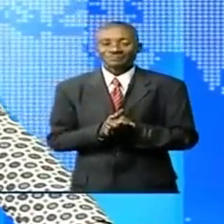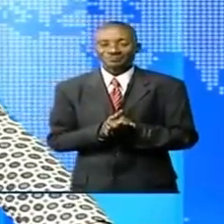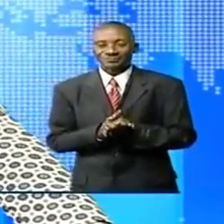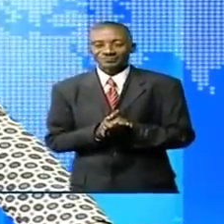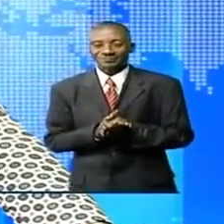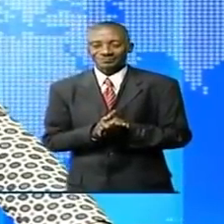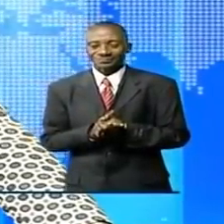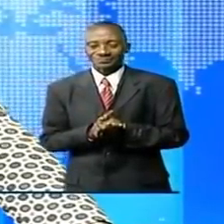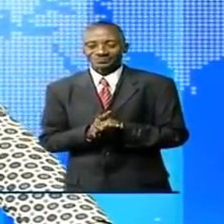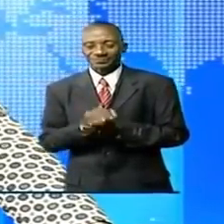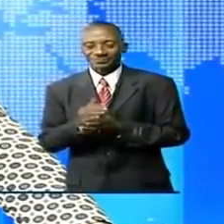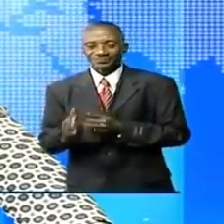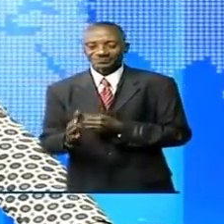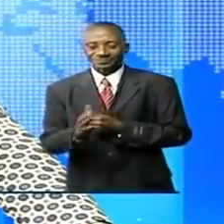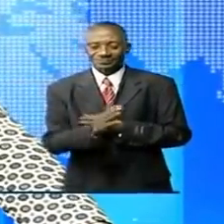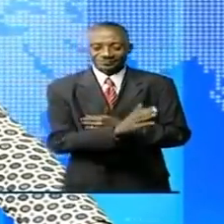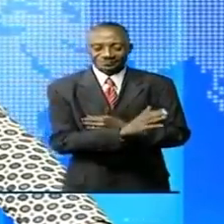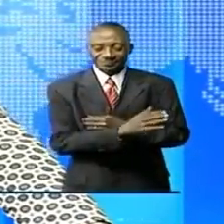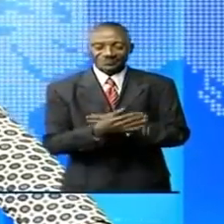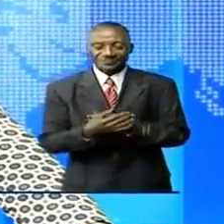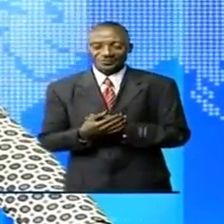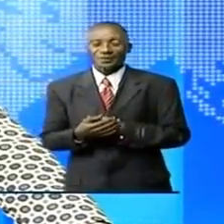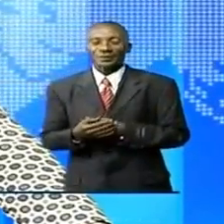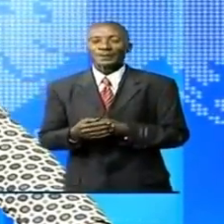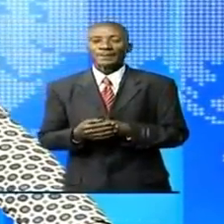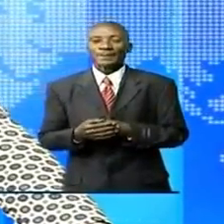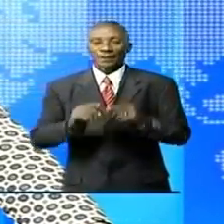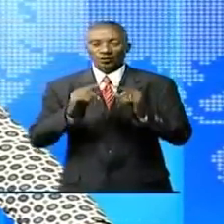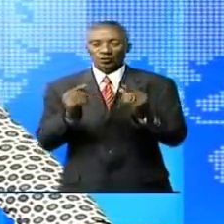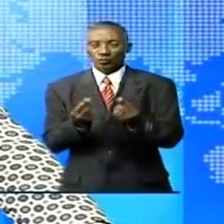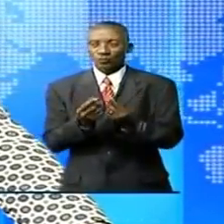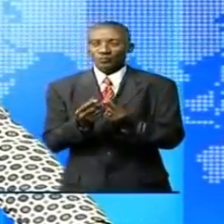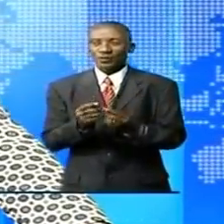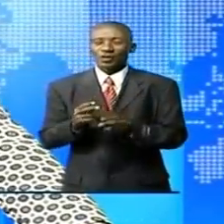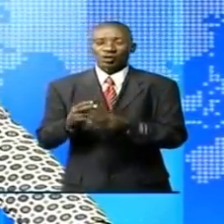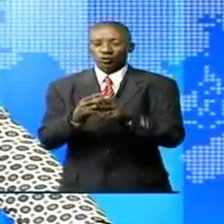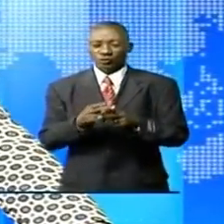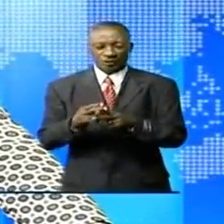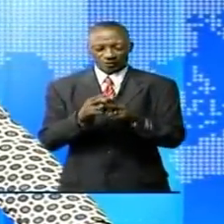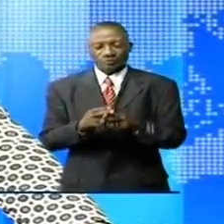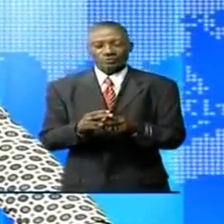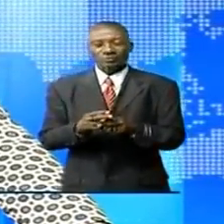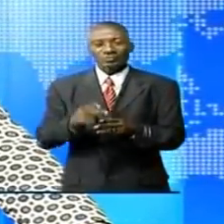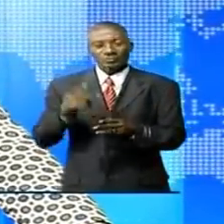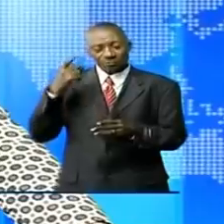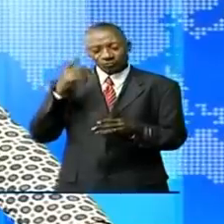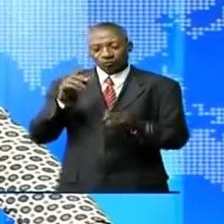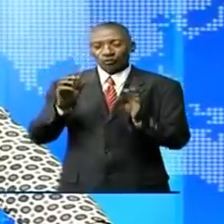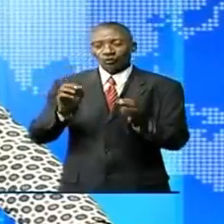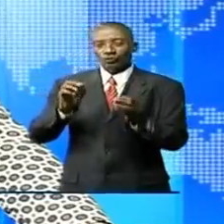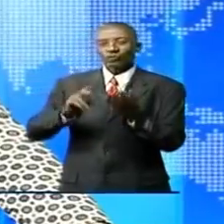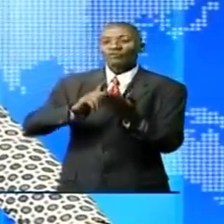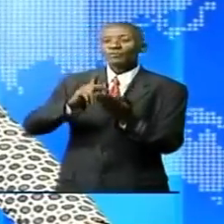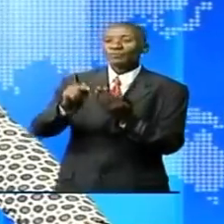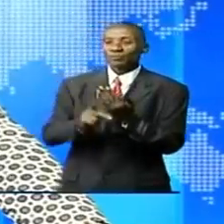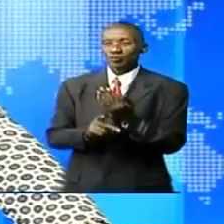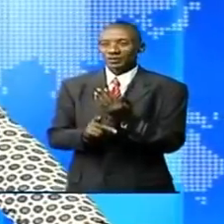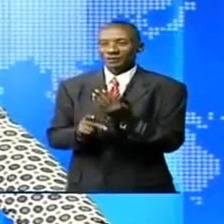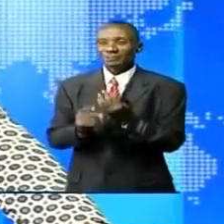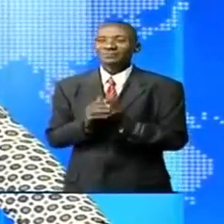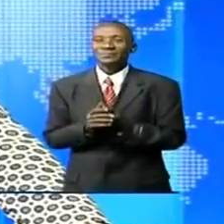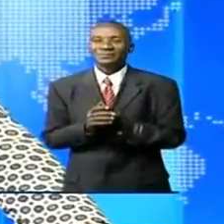Congo Hold Up, le bureau de coordination et de suivi du programme sino-congolais contre-attaque qui n'a jamais eu un